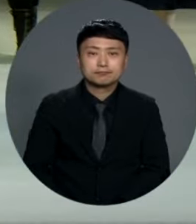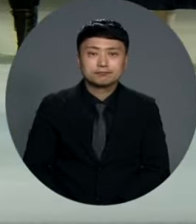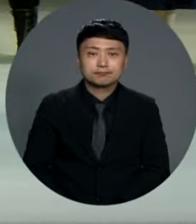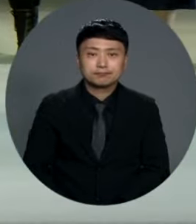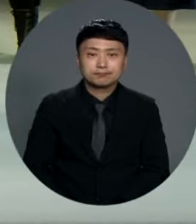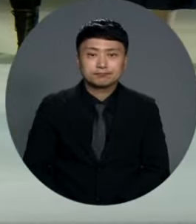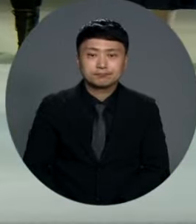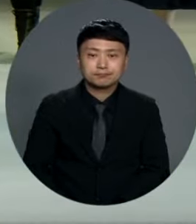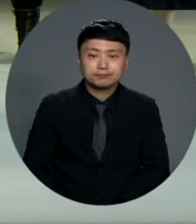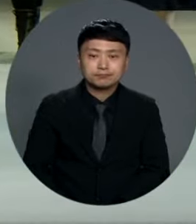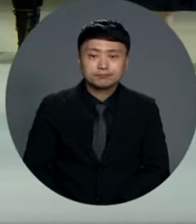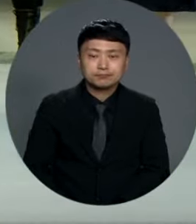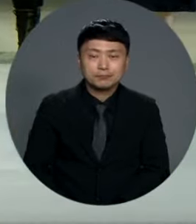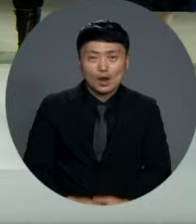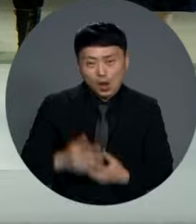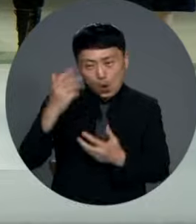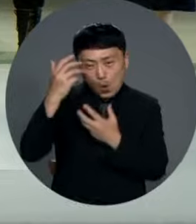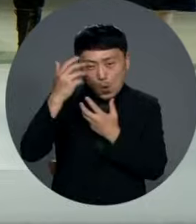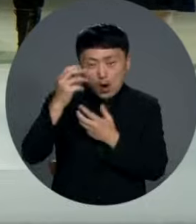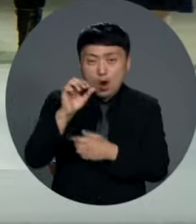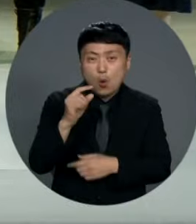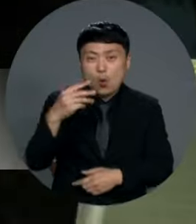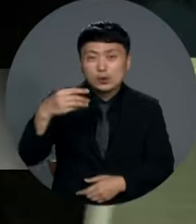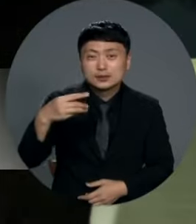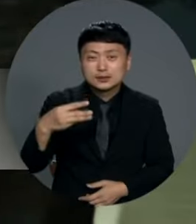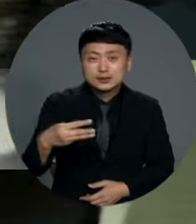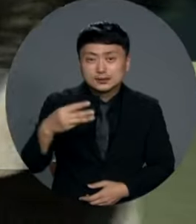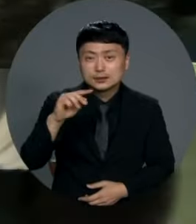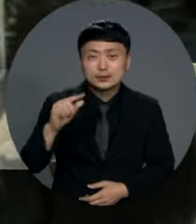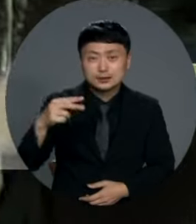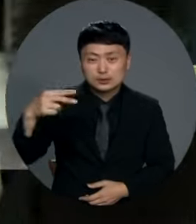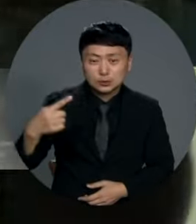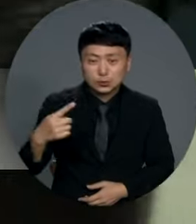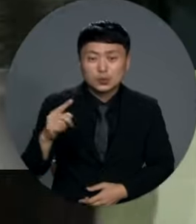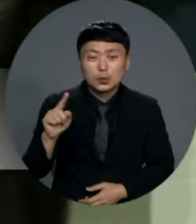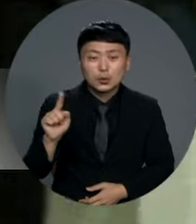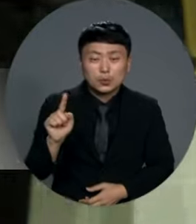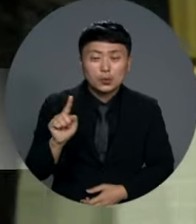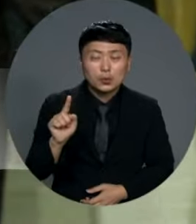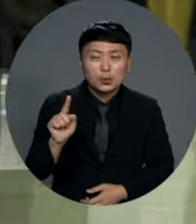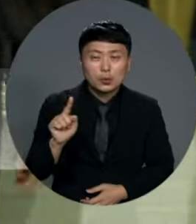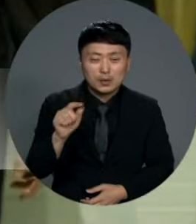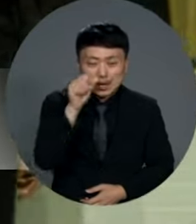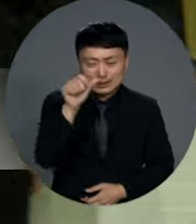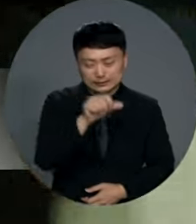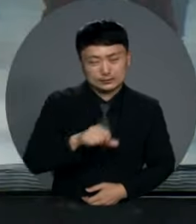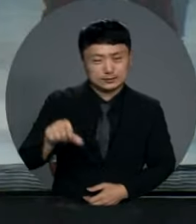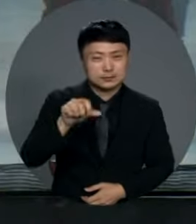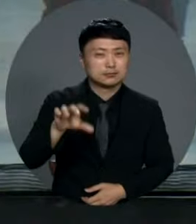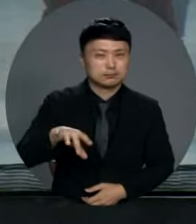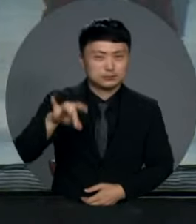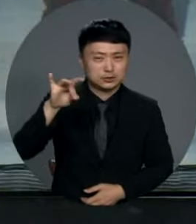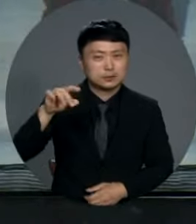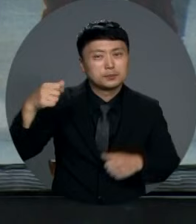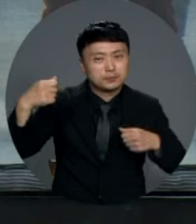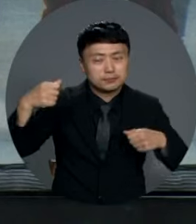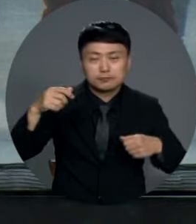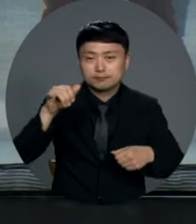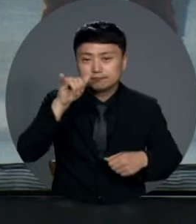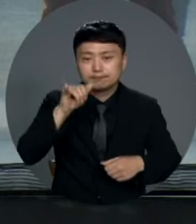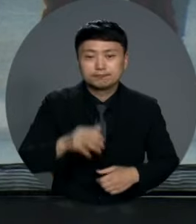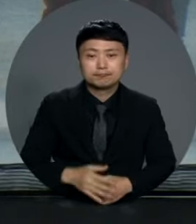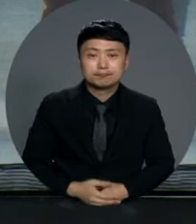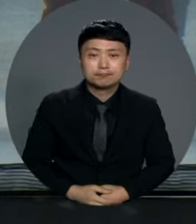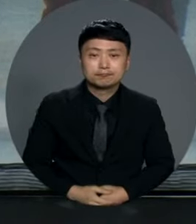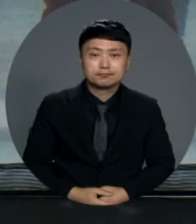바로크 오페라 광란의 오를란도 개로 유명한 비발디 작품으로 아시아 연입니다 카운트